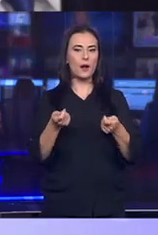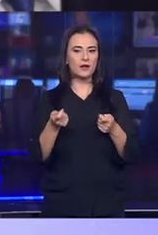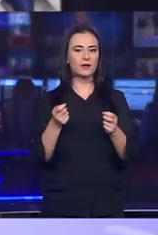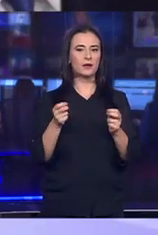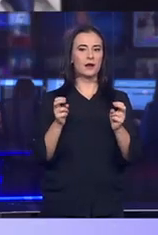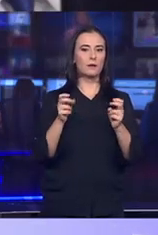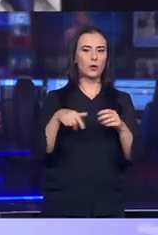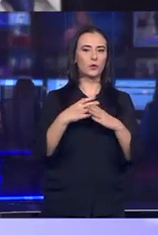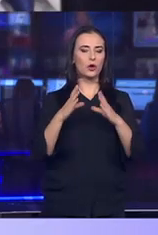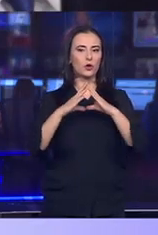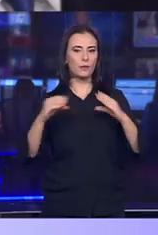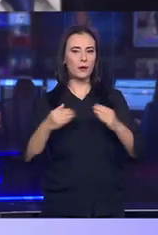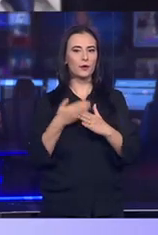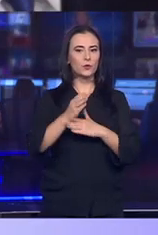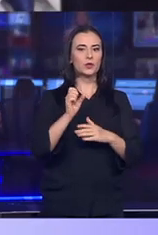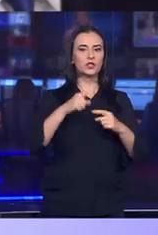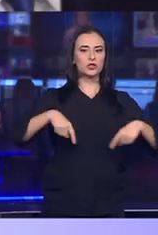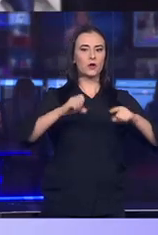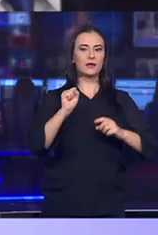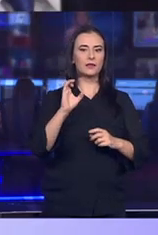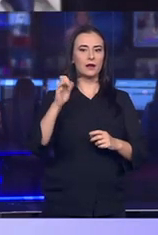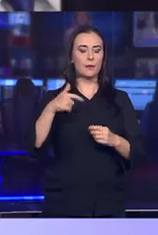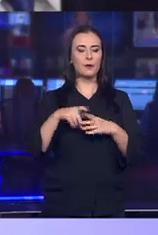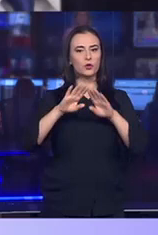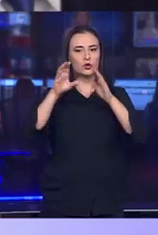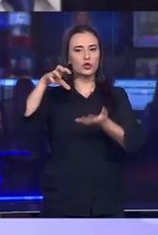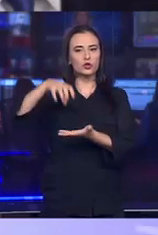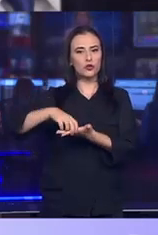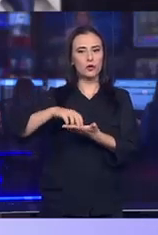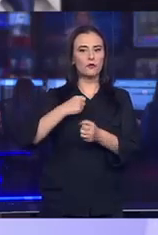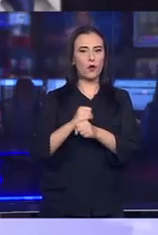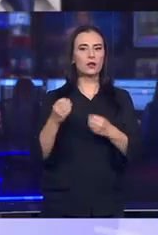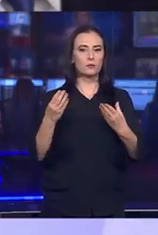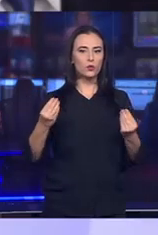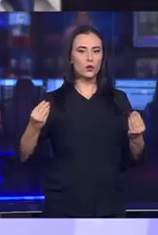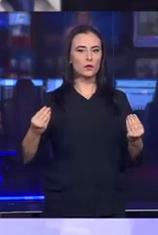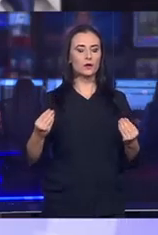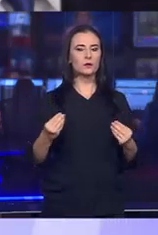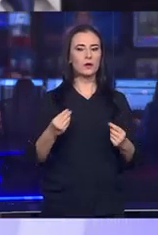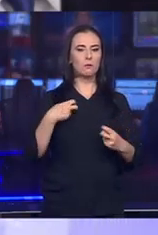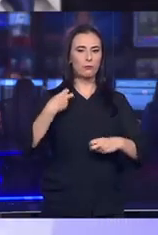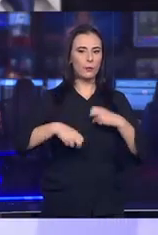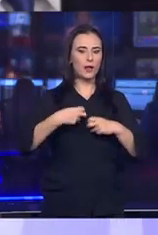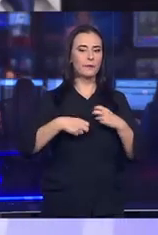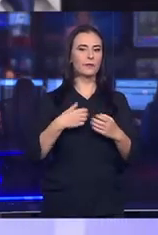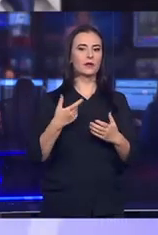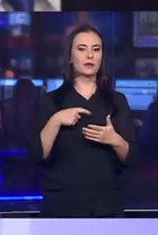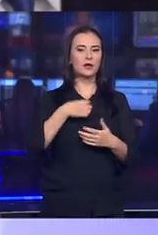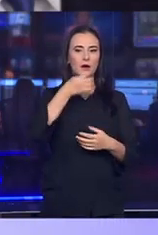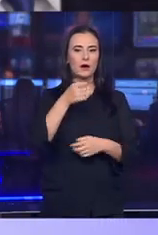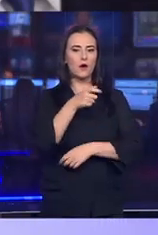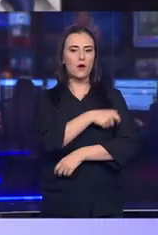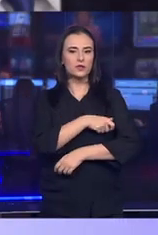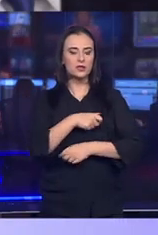Bulgariei și României la Schengen, într-o zonă complicată, cu foarte multe probleme, tensiuni